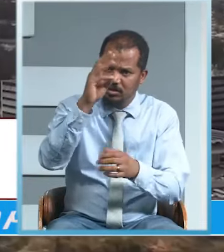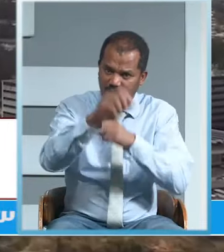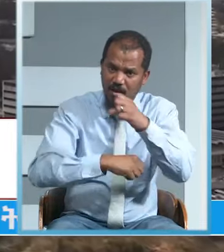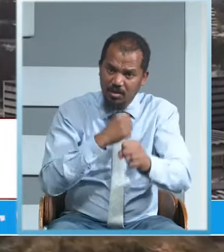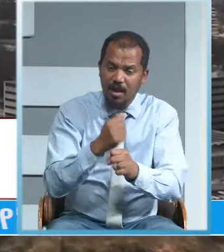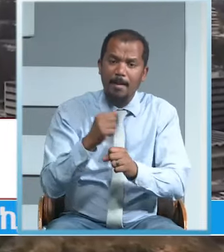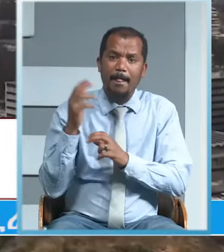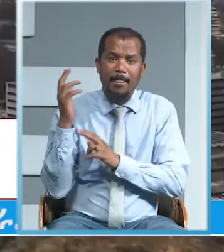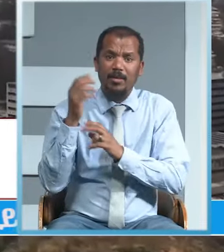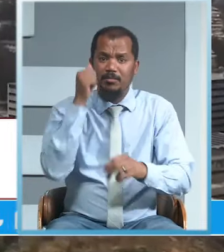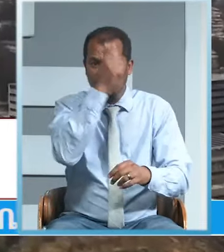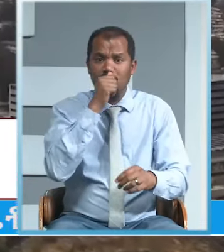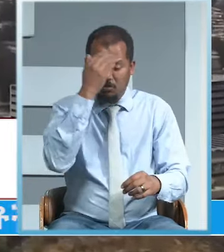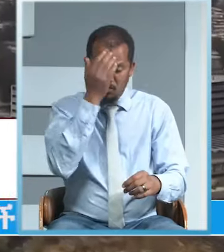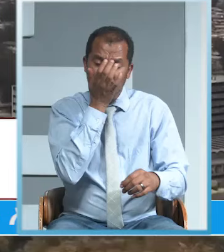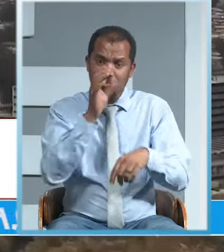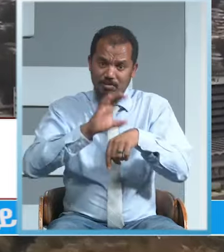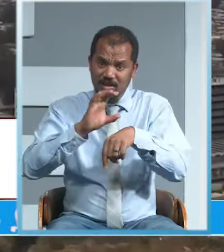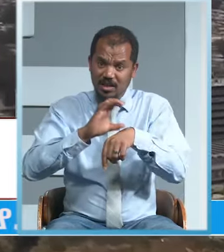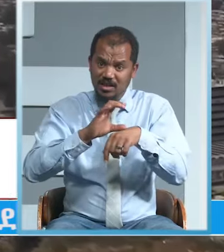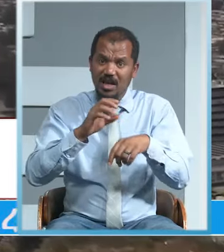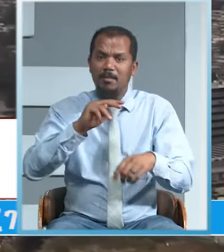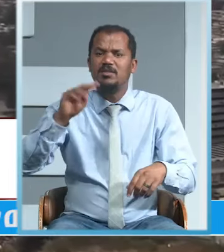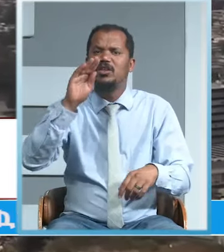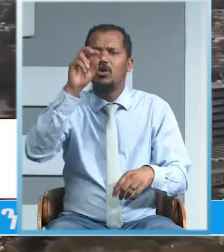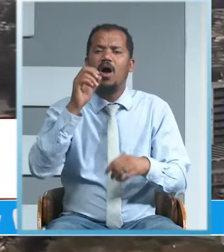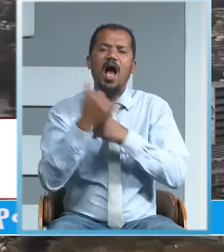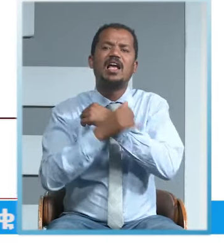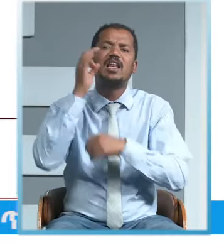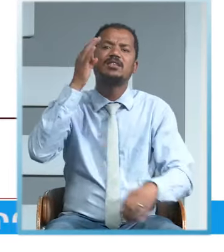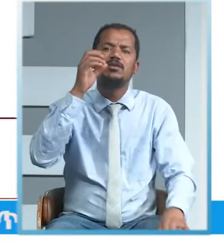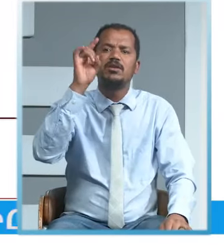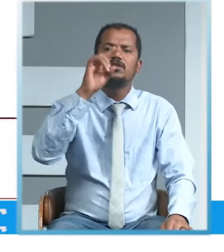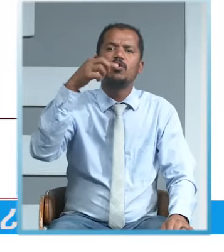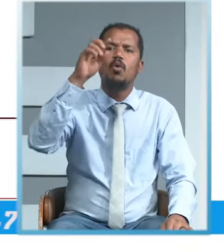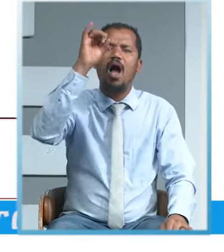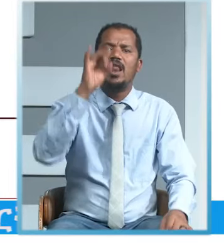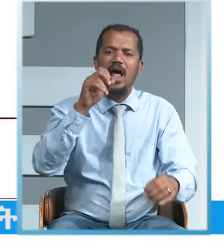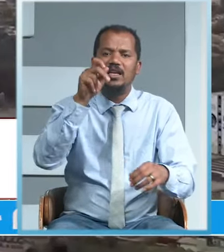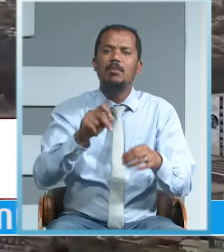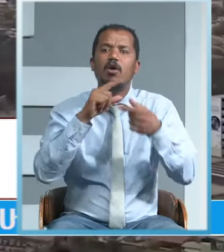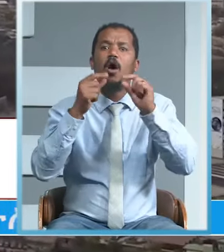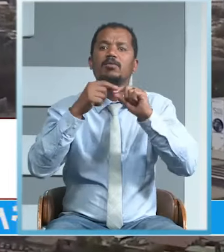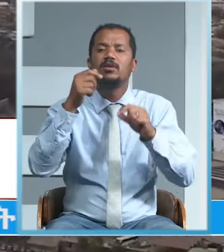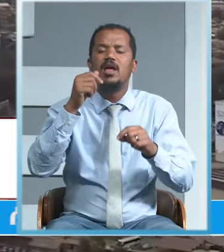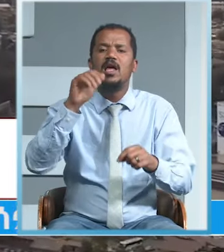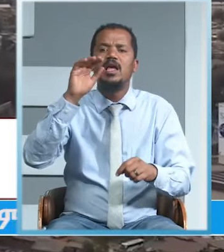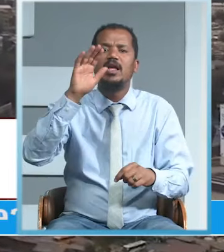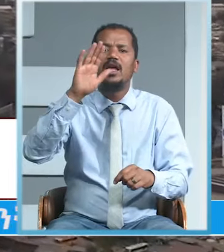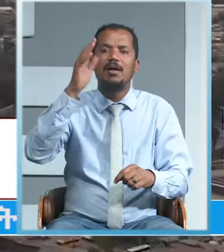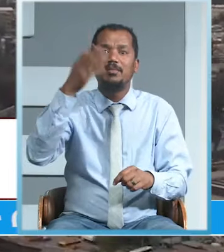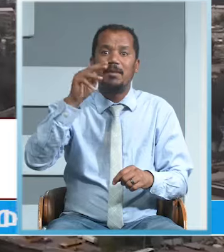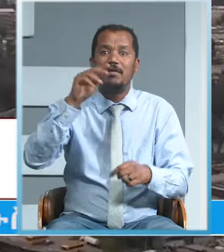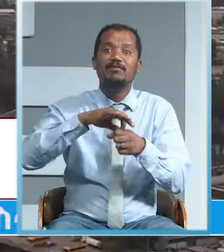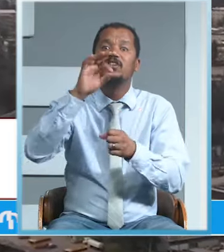11/2016 ዓ.ም ታጣቂዎች በኢትዮጵያ ኦርቶዶክስ ተዋህዶ ቤተ ክርስቲያን ምስራቅ ሸዋ ሀገረ ስብከት ዝቋላ ደብረ ከዋክብት አቡነ ገብረ መንፈስ ቅዱስ ገዳም ላይ